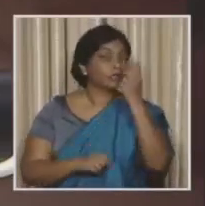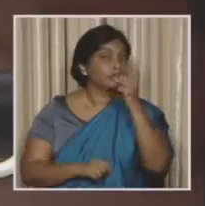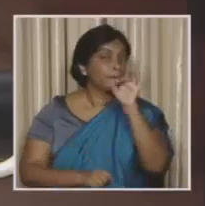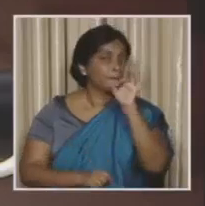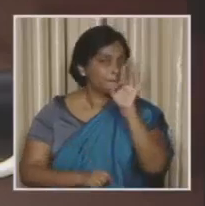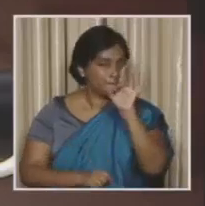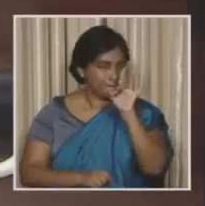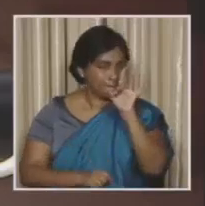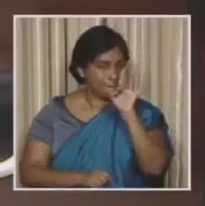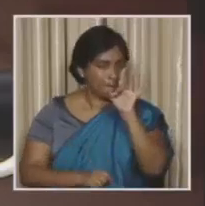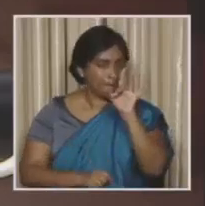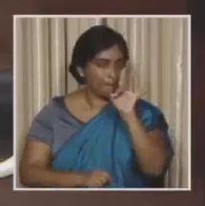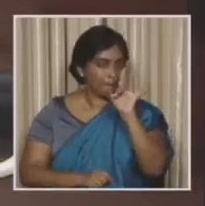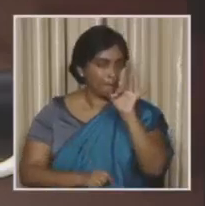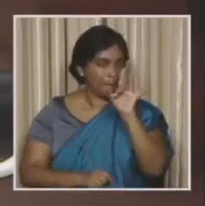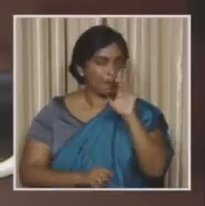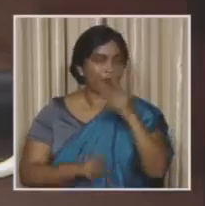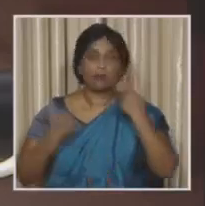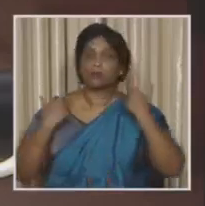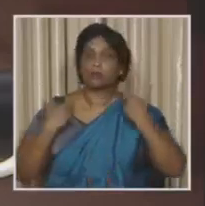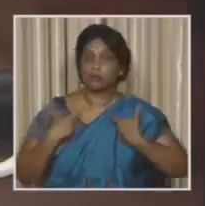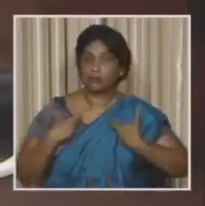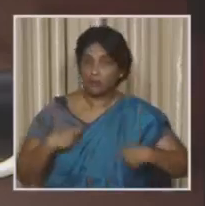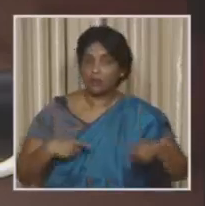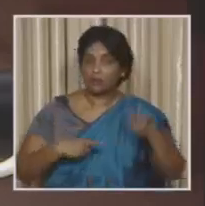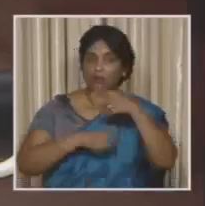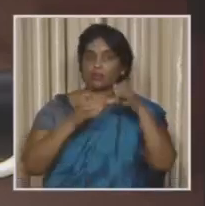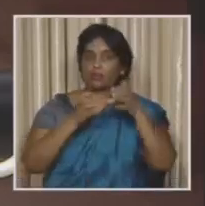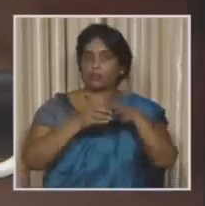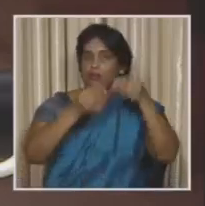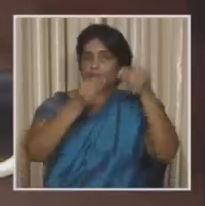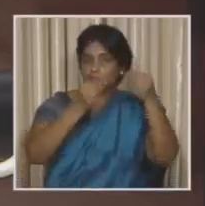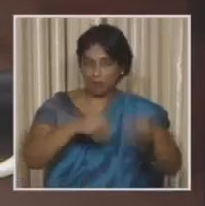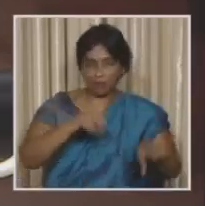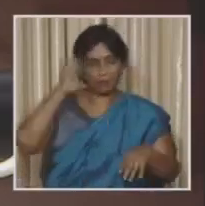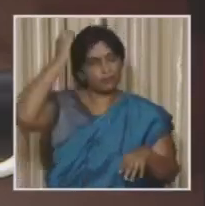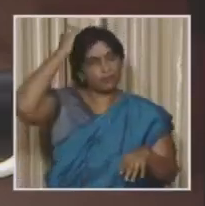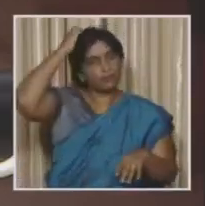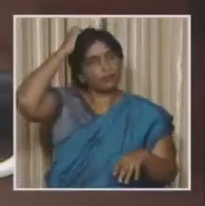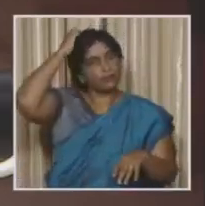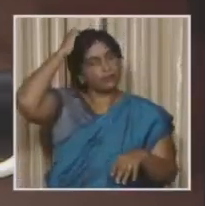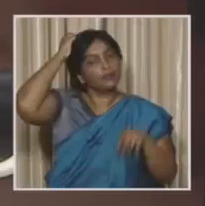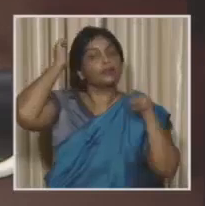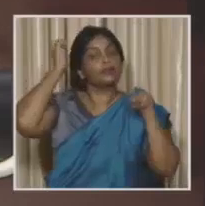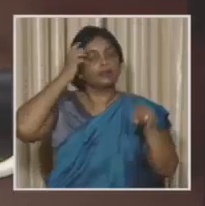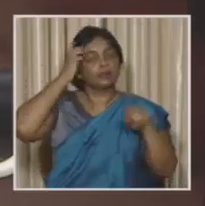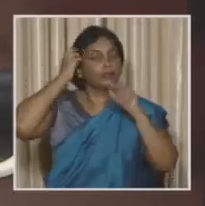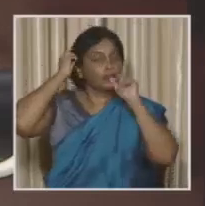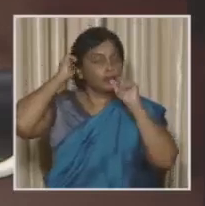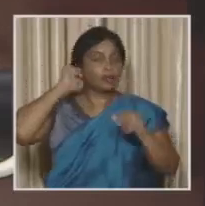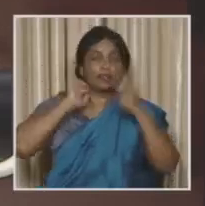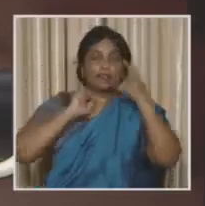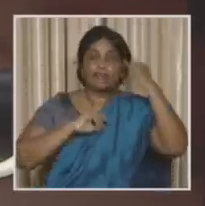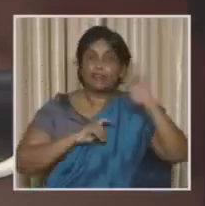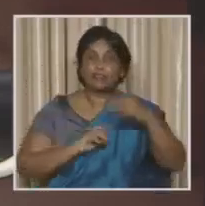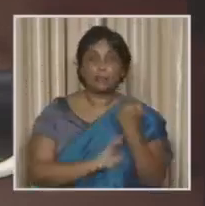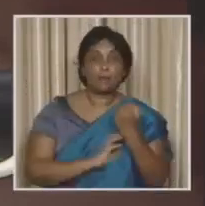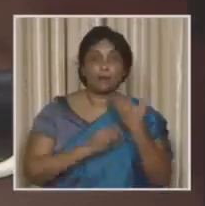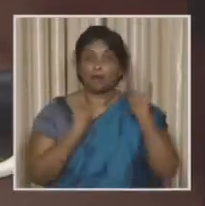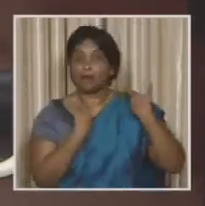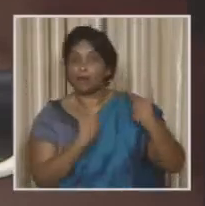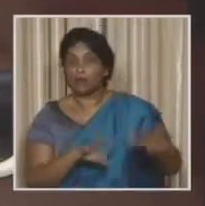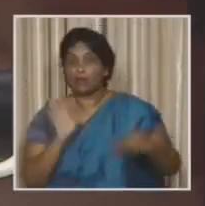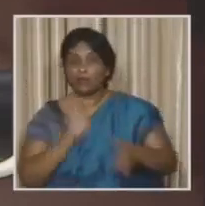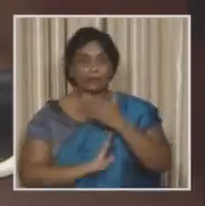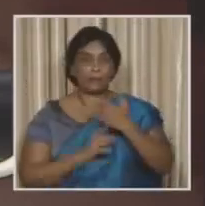2015 මහින්ද රාජපක්ෂ ඇතුළු කණ්ඩායම පරාජයට පත් වුණා. ඔවුන් කවදාවත් විශ්වාස කරේ නැහැ බලය අත්තරලා යන්න